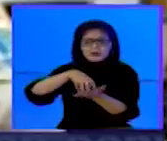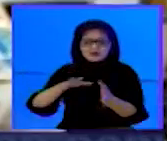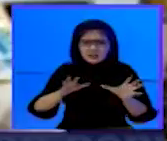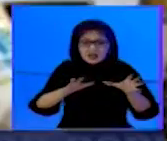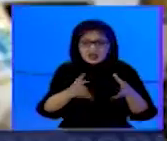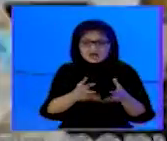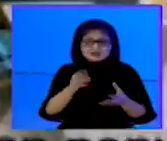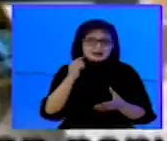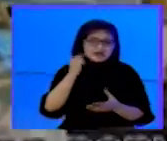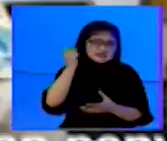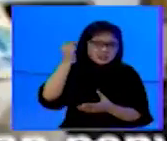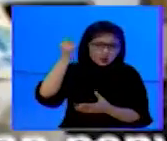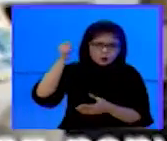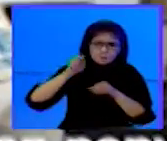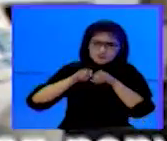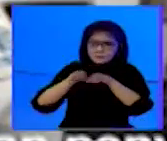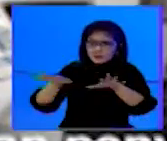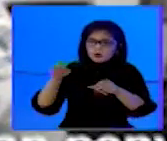rawan penyebaran.